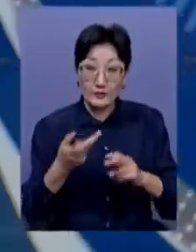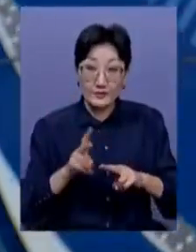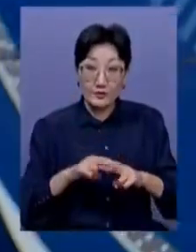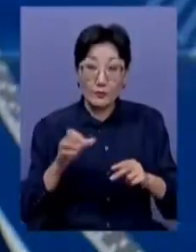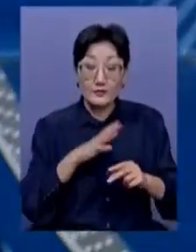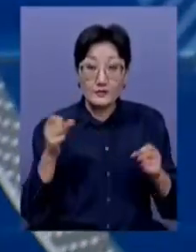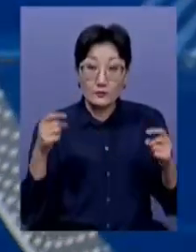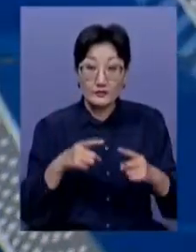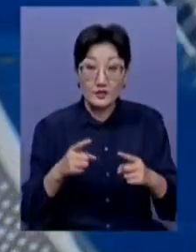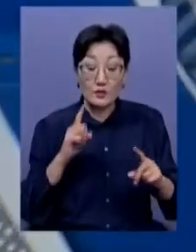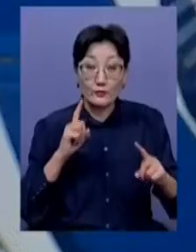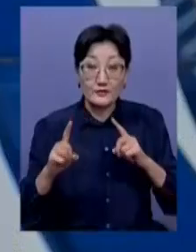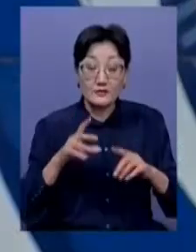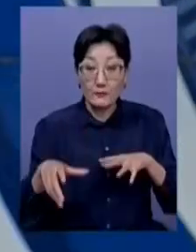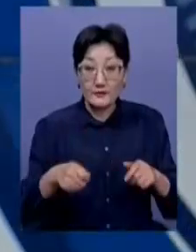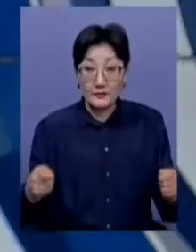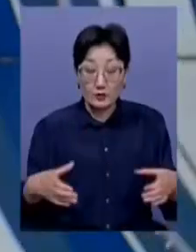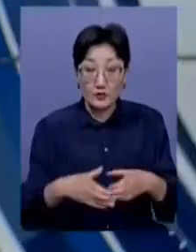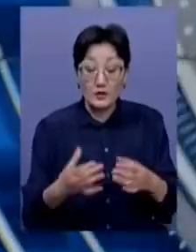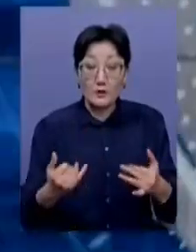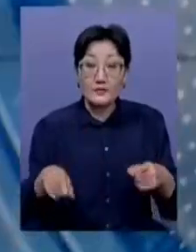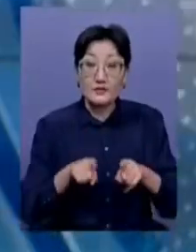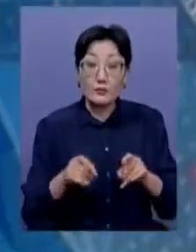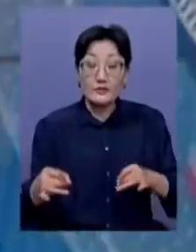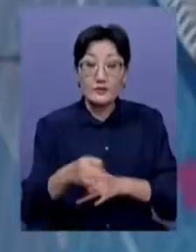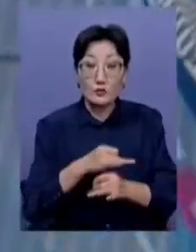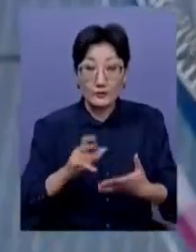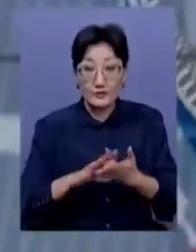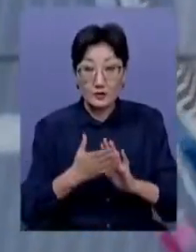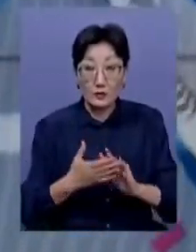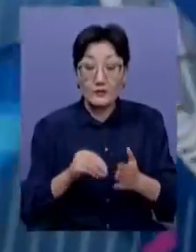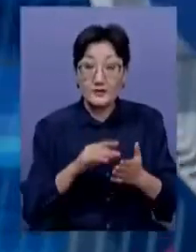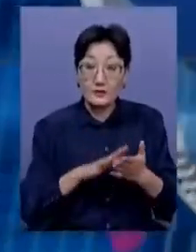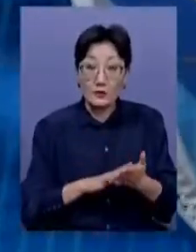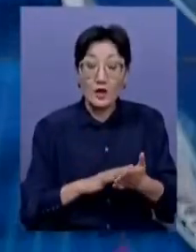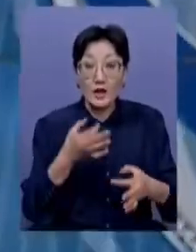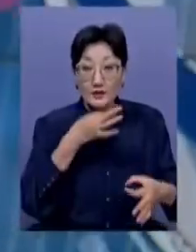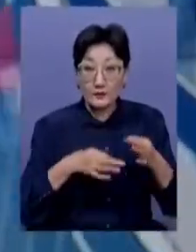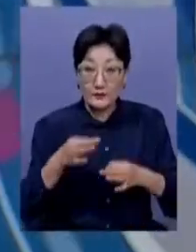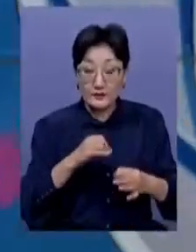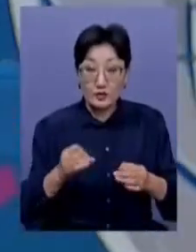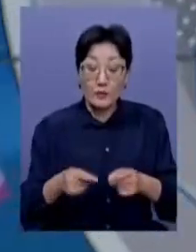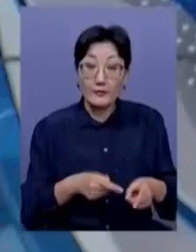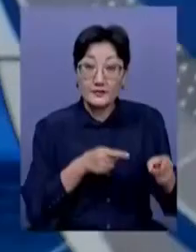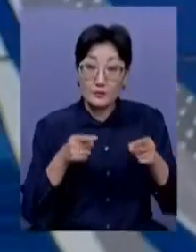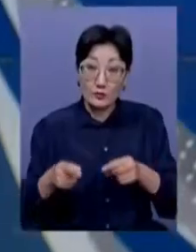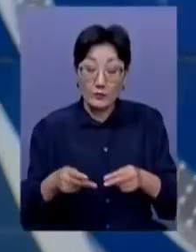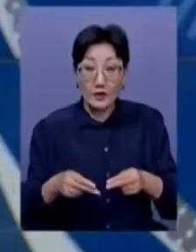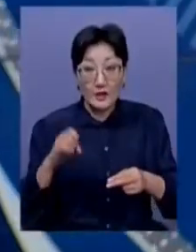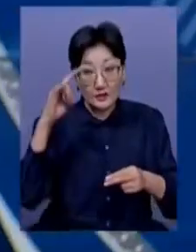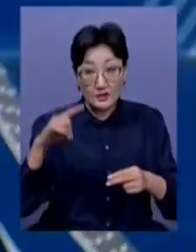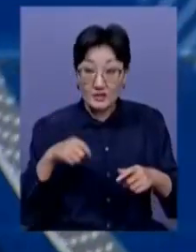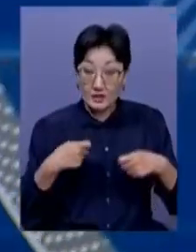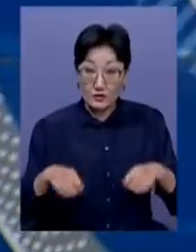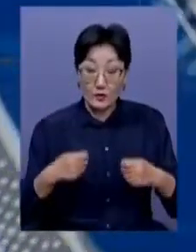стало известно сегодня на заседании правительства, где сегодня также обсудили ситуацию с регистрацией лекарственных препаратов, поступающих на отечественный